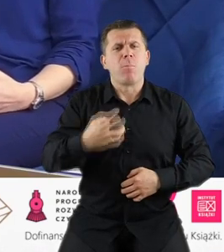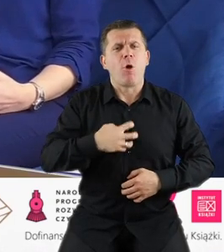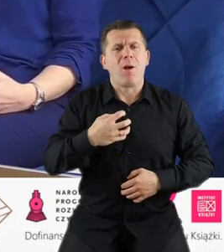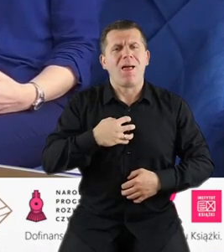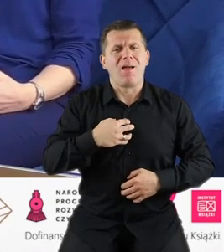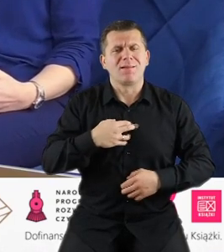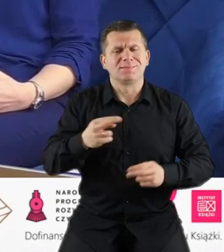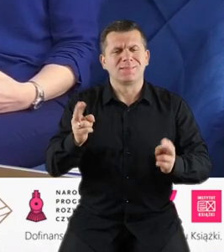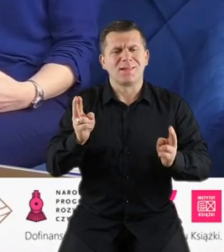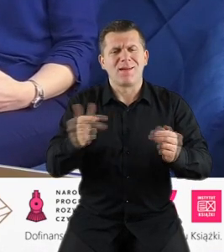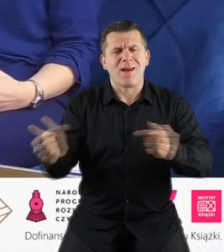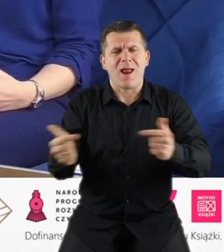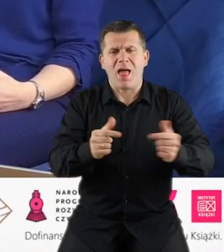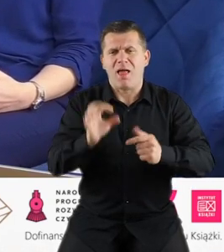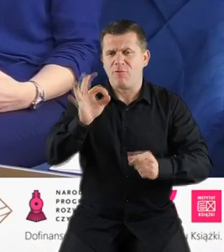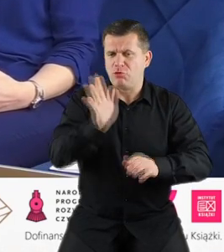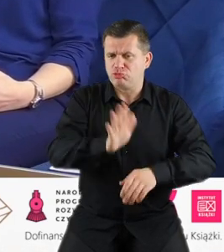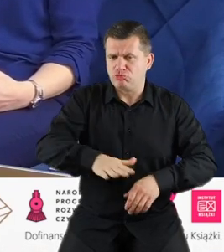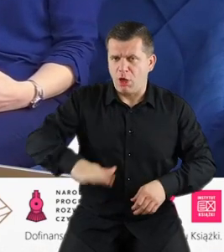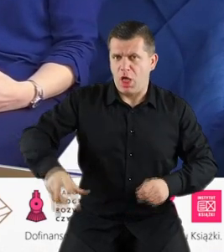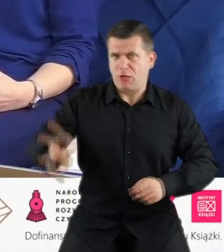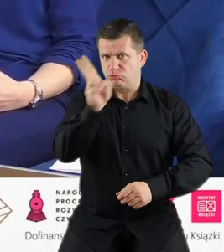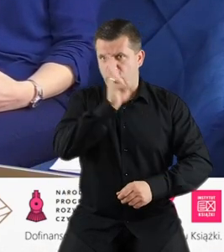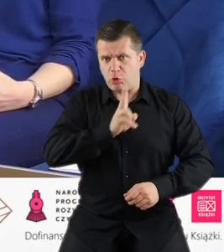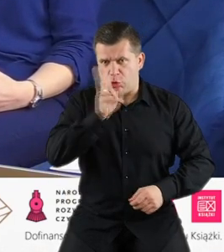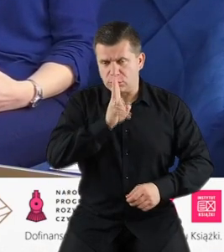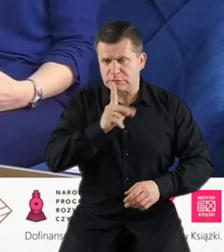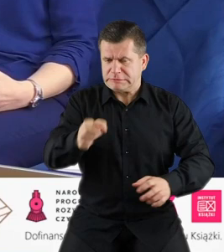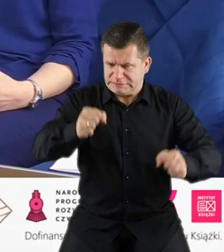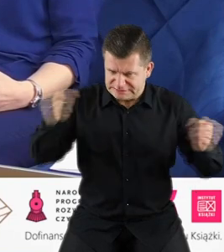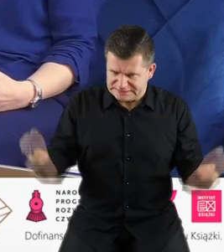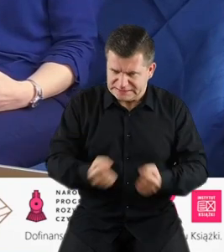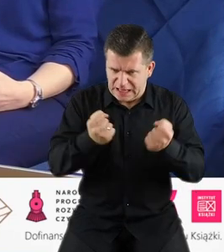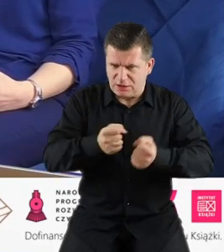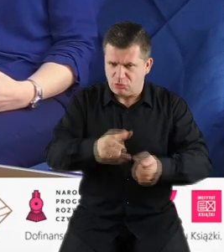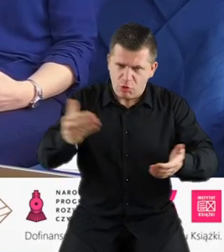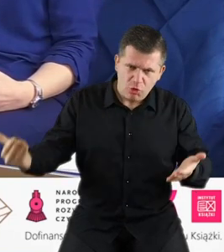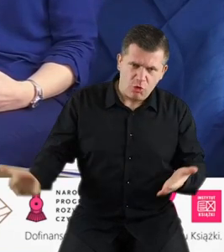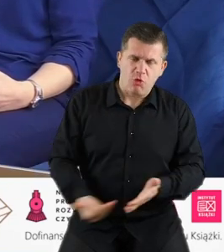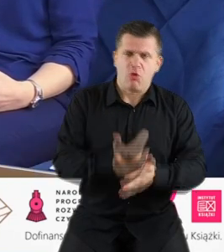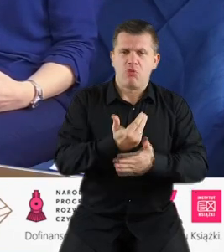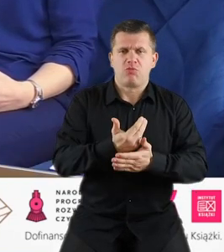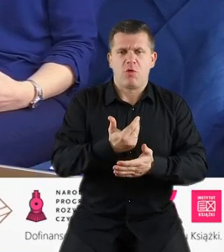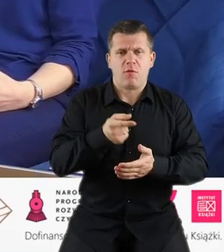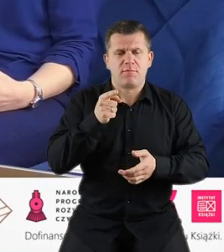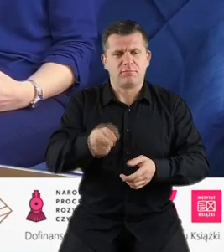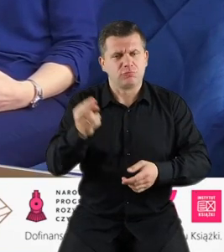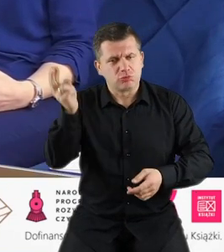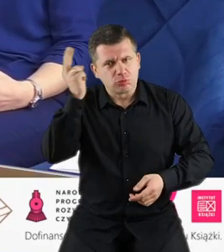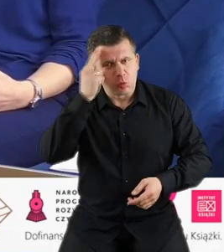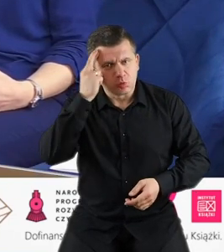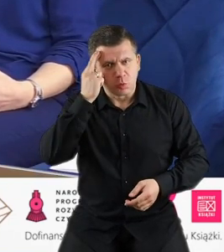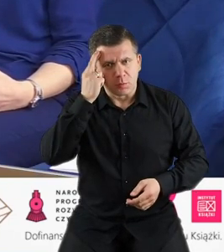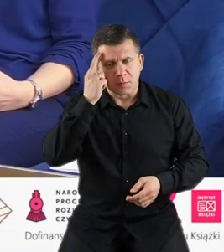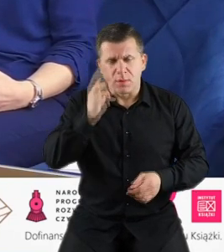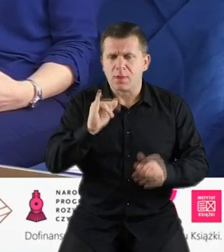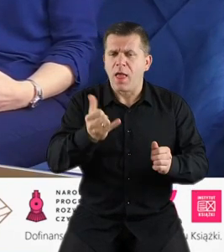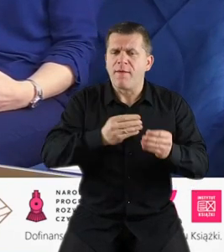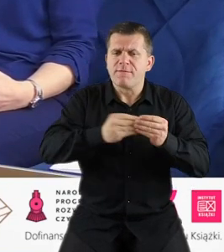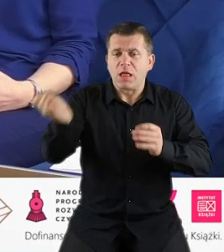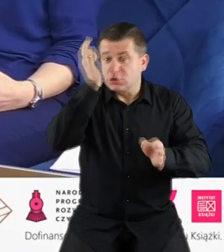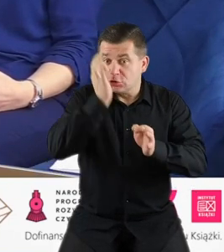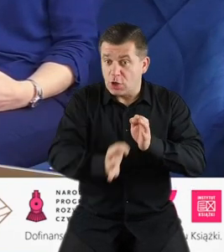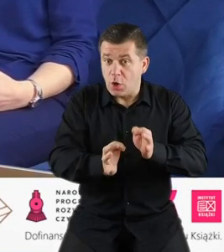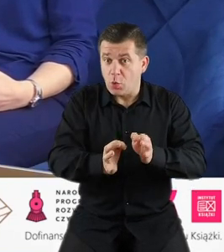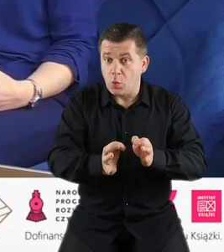swoimi dziećmi, rodzicami, starają się to odtworzyć, zrozumieć, jak najwięcej